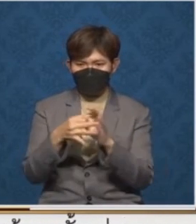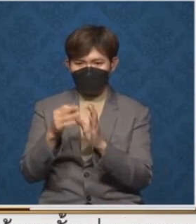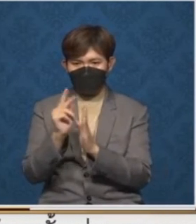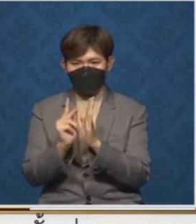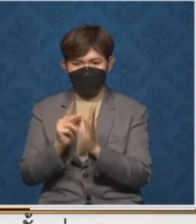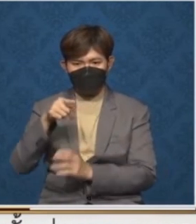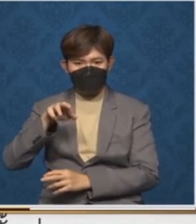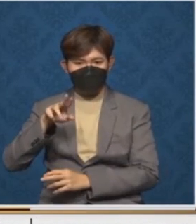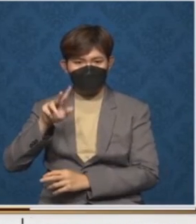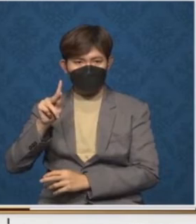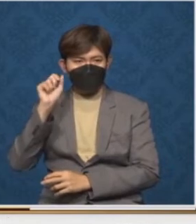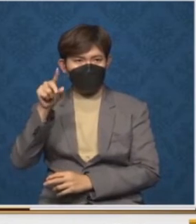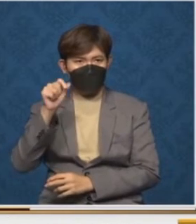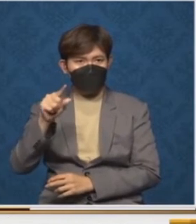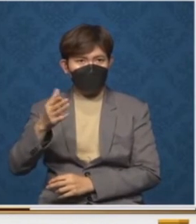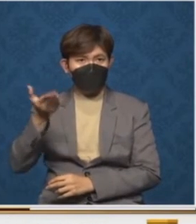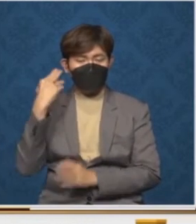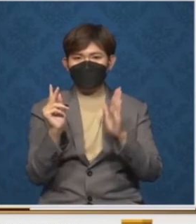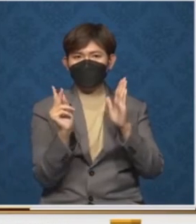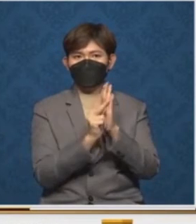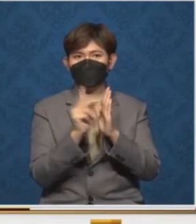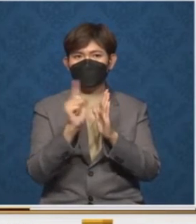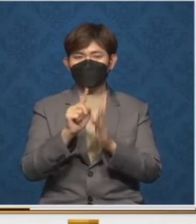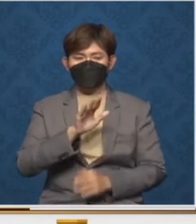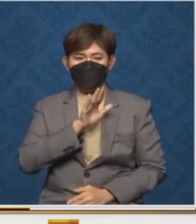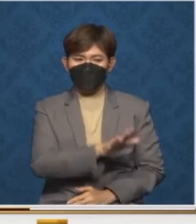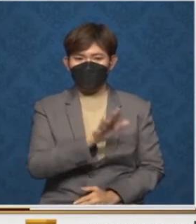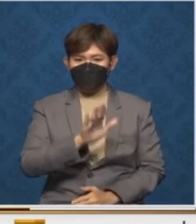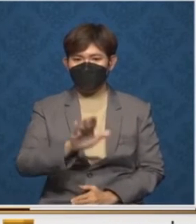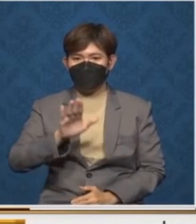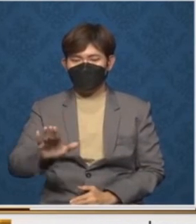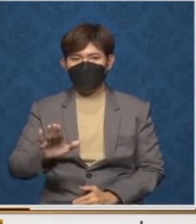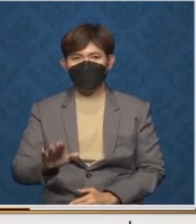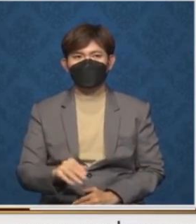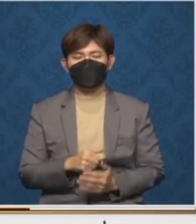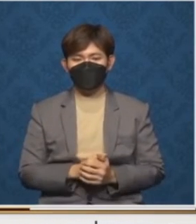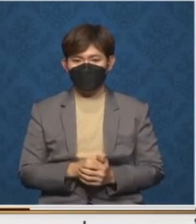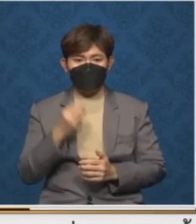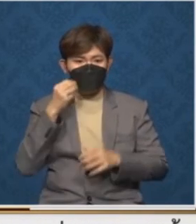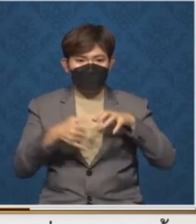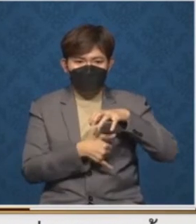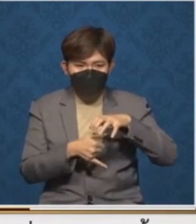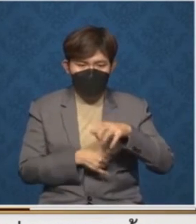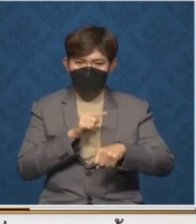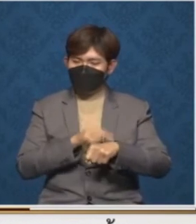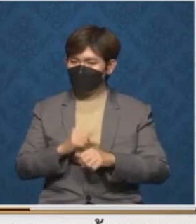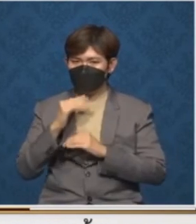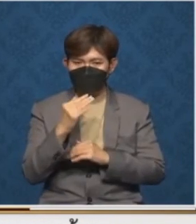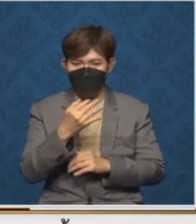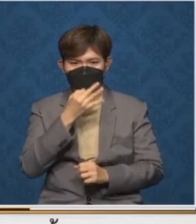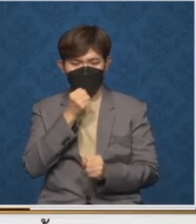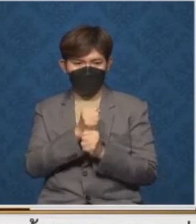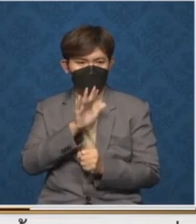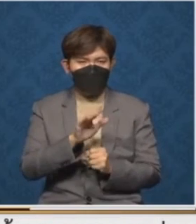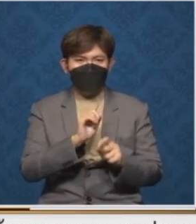ไปดแนต่ไปครับความผีบรยไมจบอกครับธ่านไปดูความรูปสึ ความสุศียชีวตของ